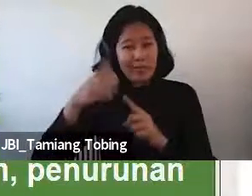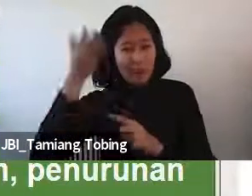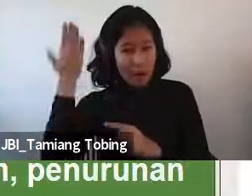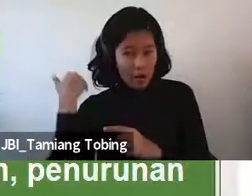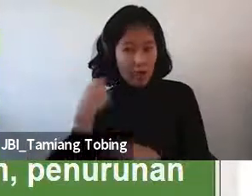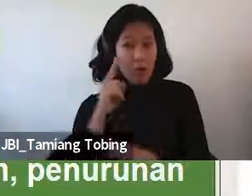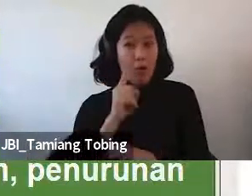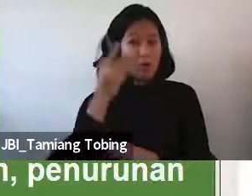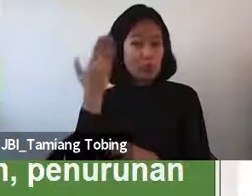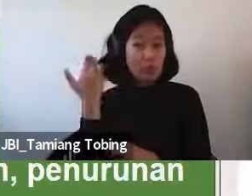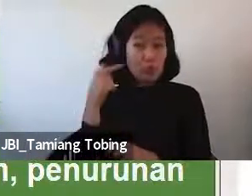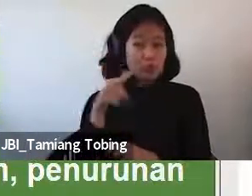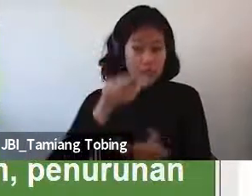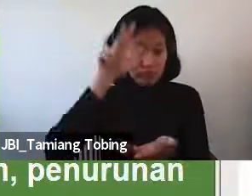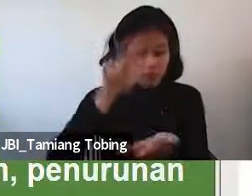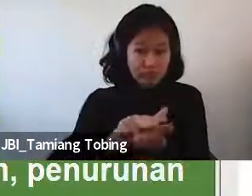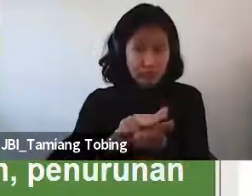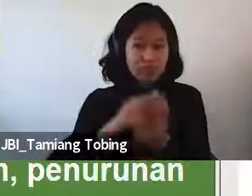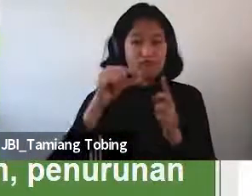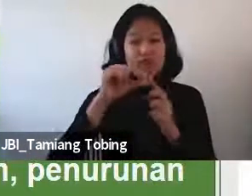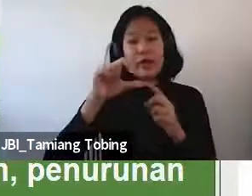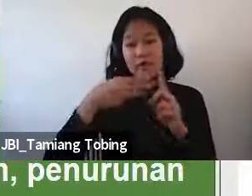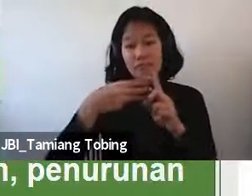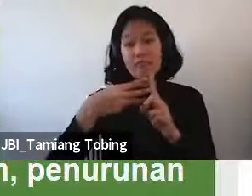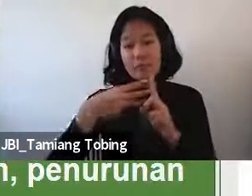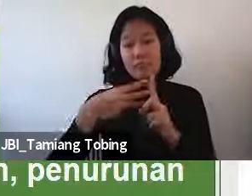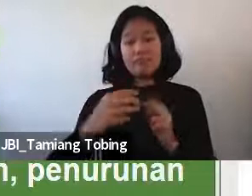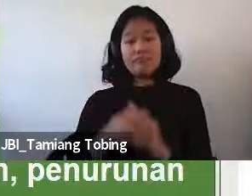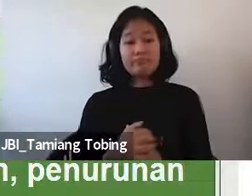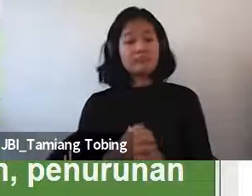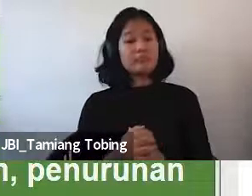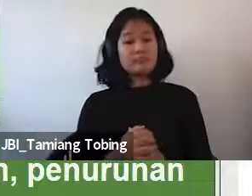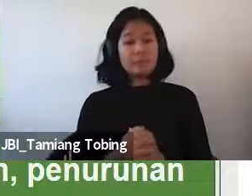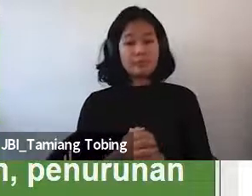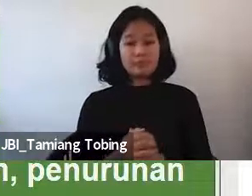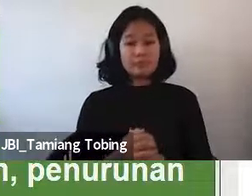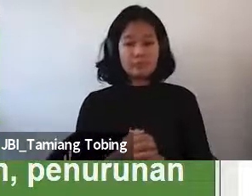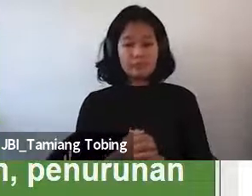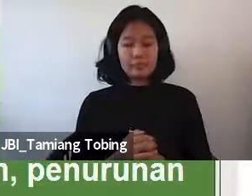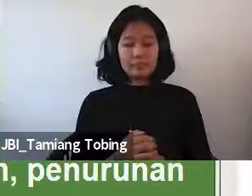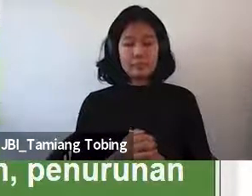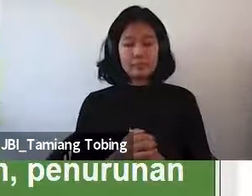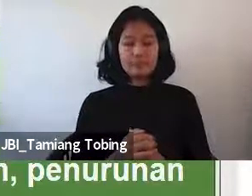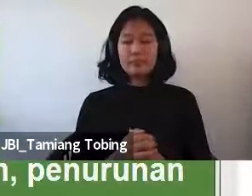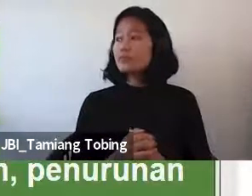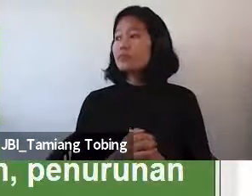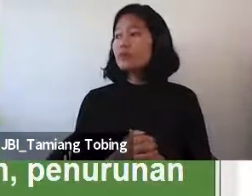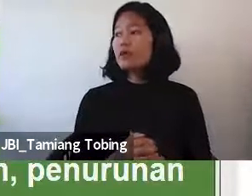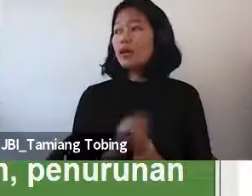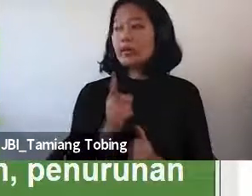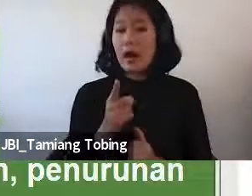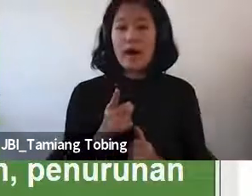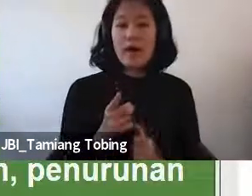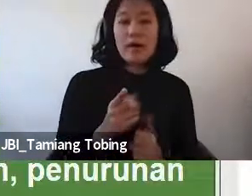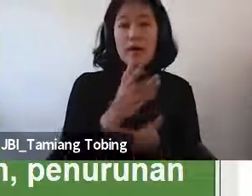sudah ada penerapan pembatasan sosial ya. Sehingga pada